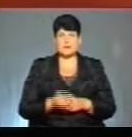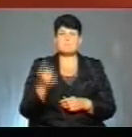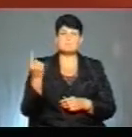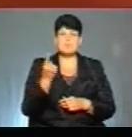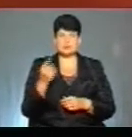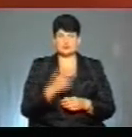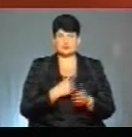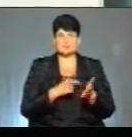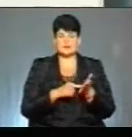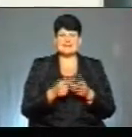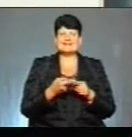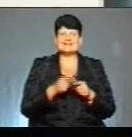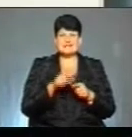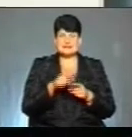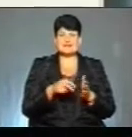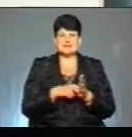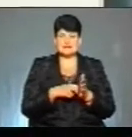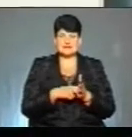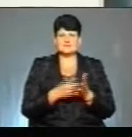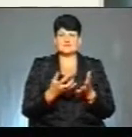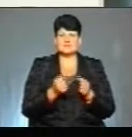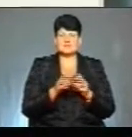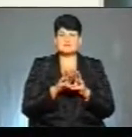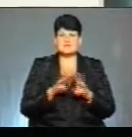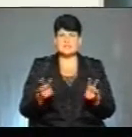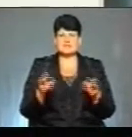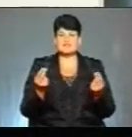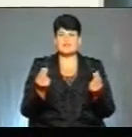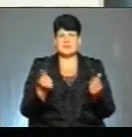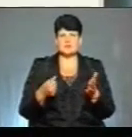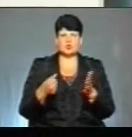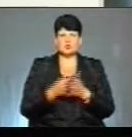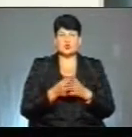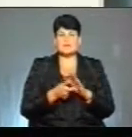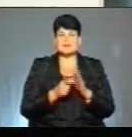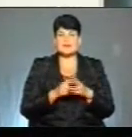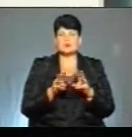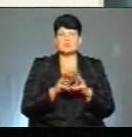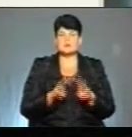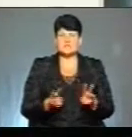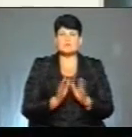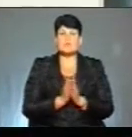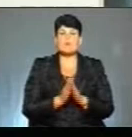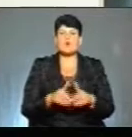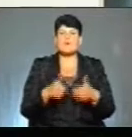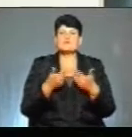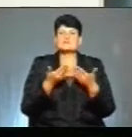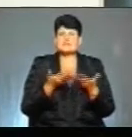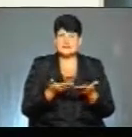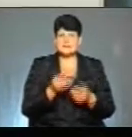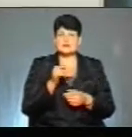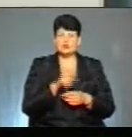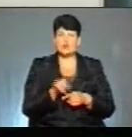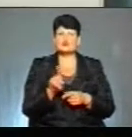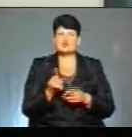хочу зазначити, такий лист надійшов з Міністерства фінансів до Кабінету міністрів з пропозицією для того,